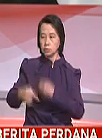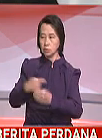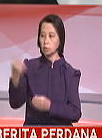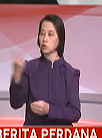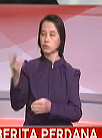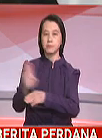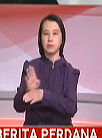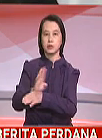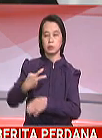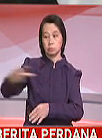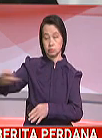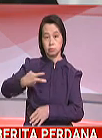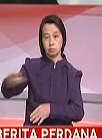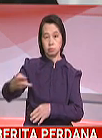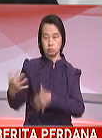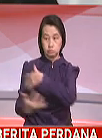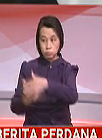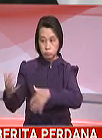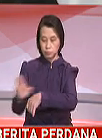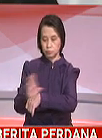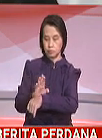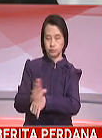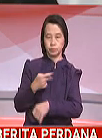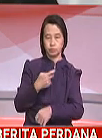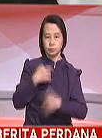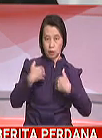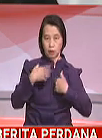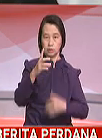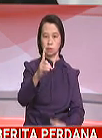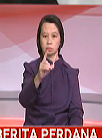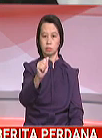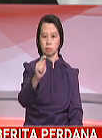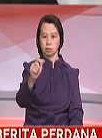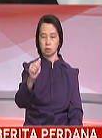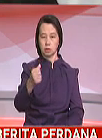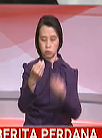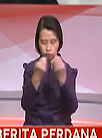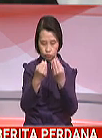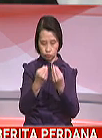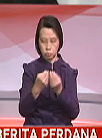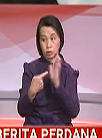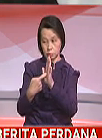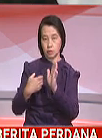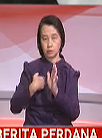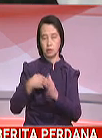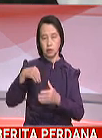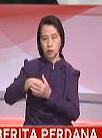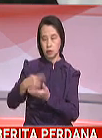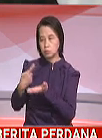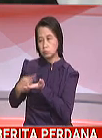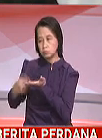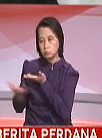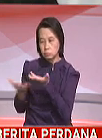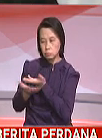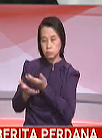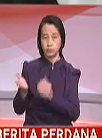hala. The bilateral trade yang kita ada data-data menunjukkan jumlahnya. Dan dalam perbincangan itu,